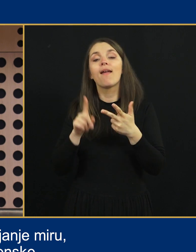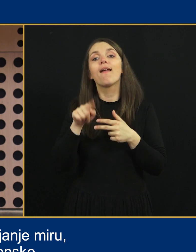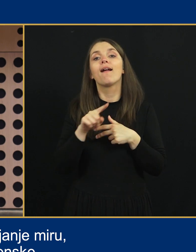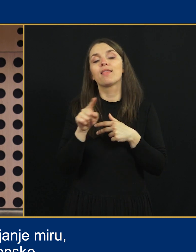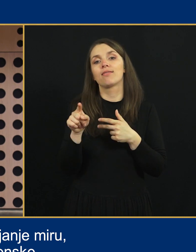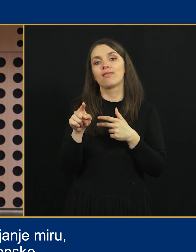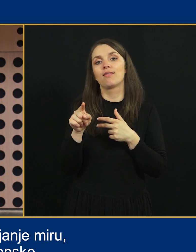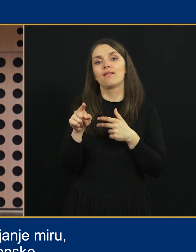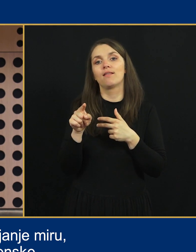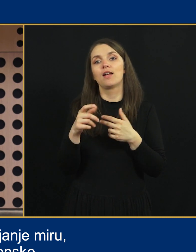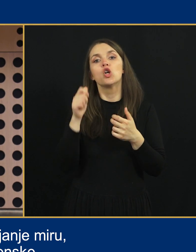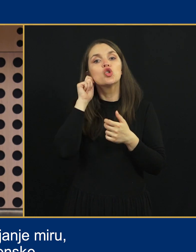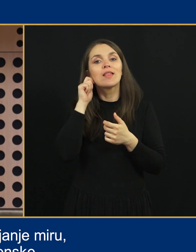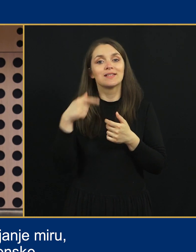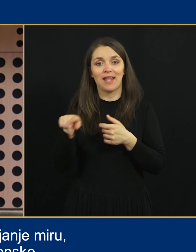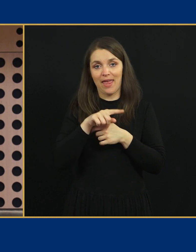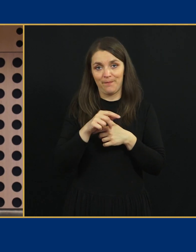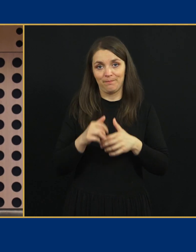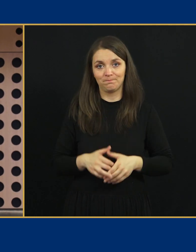in ženske.